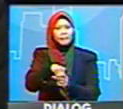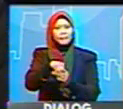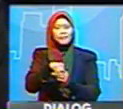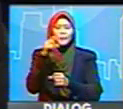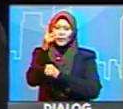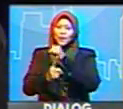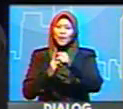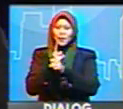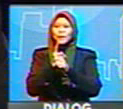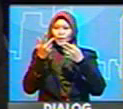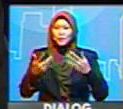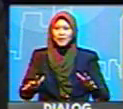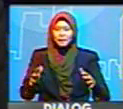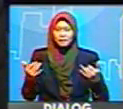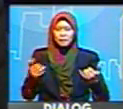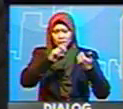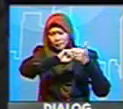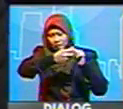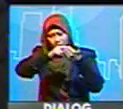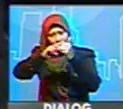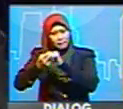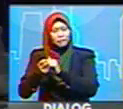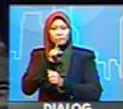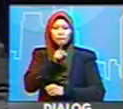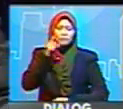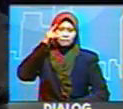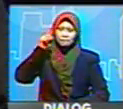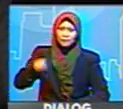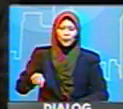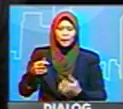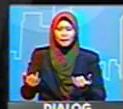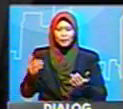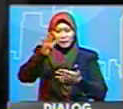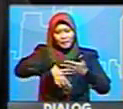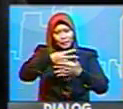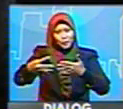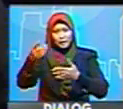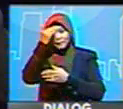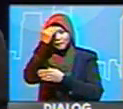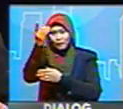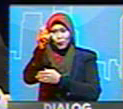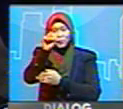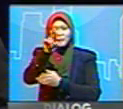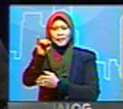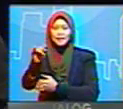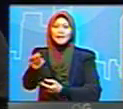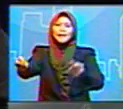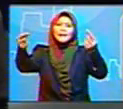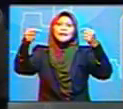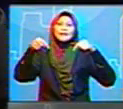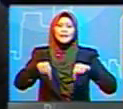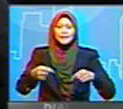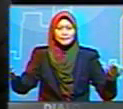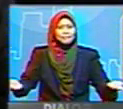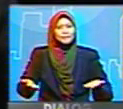dan kini dengan kemelut semasa secara kebetulan memang telah pun dijadualkan yang berhormat Datuk Seri tampil dalam rancangan